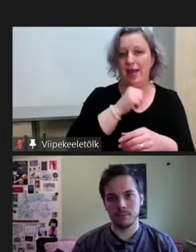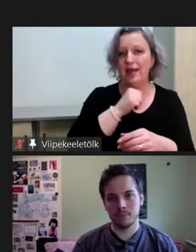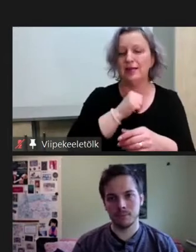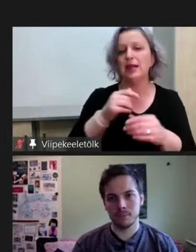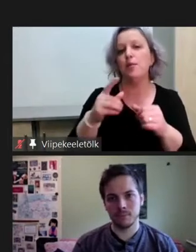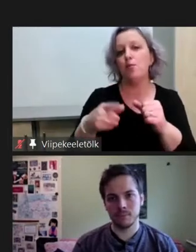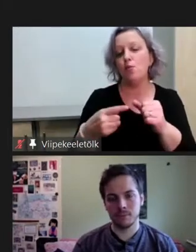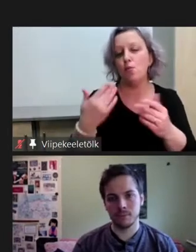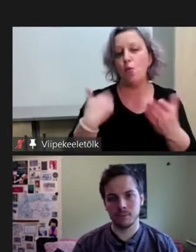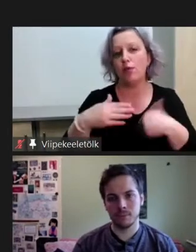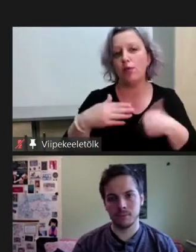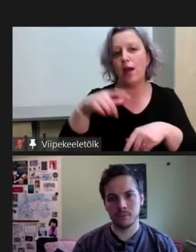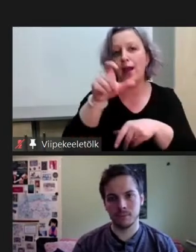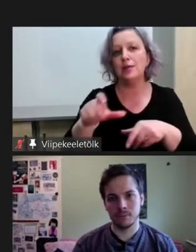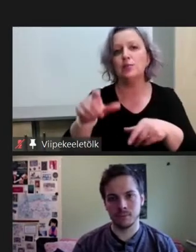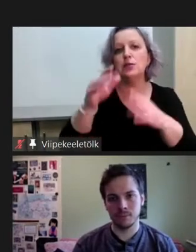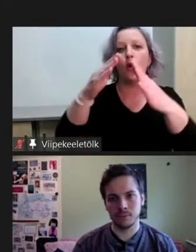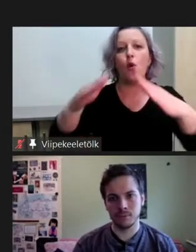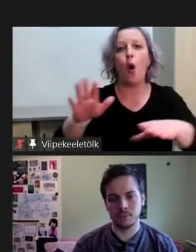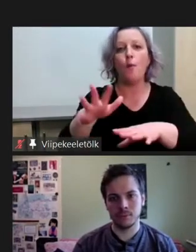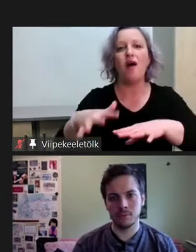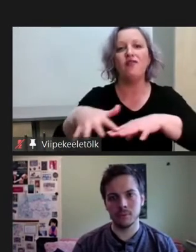Ja kui nüüd